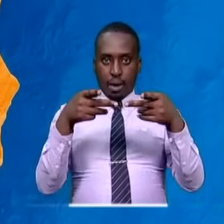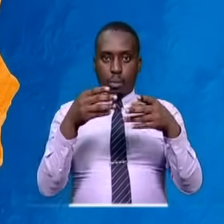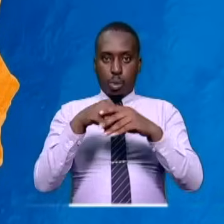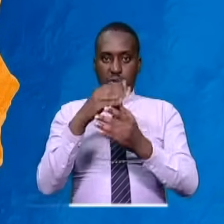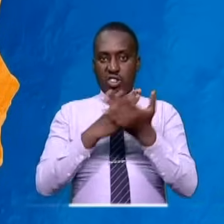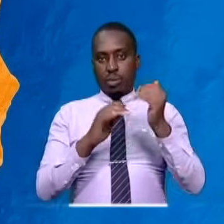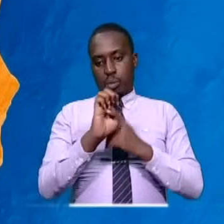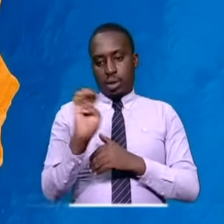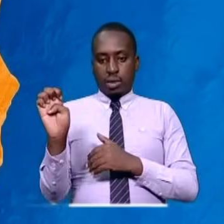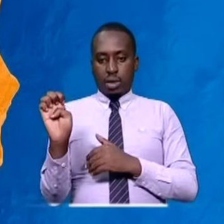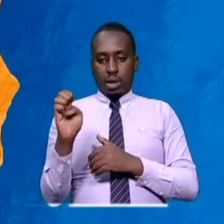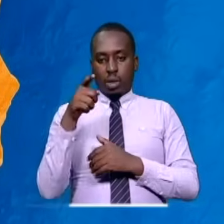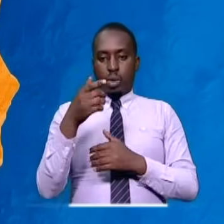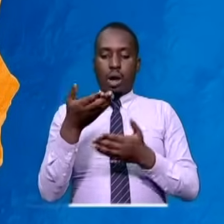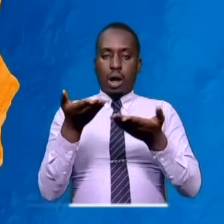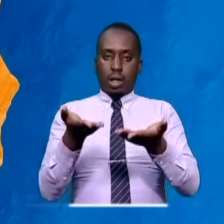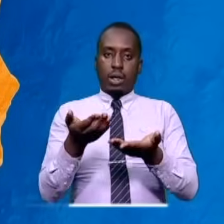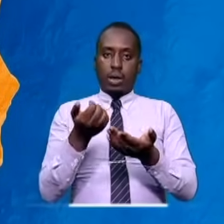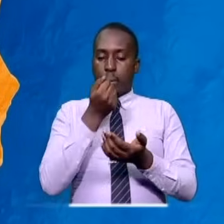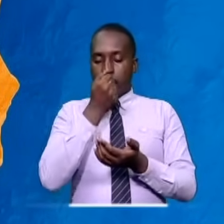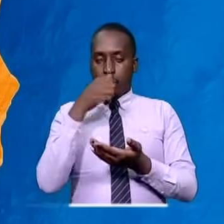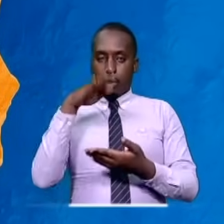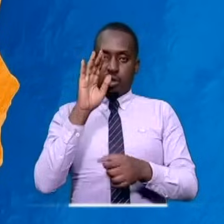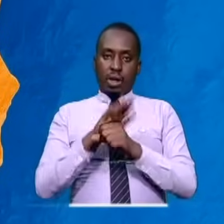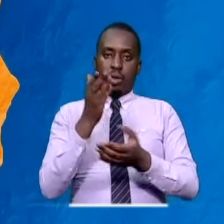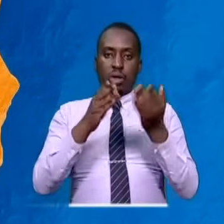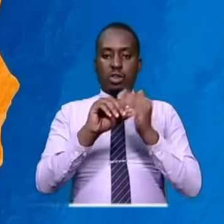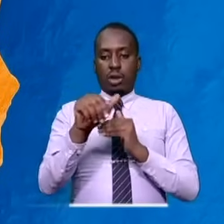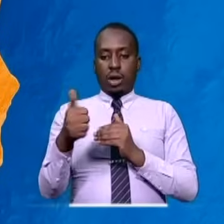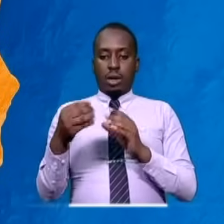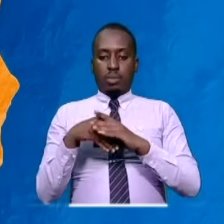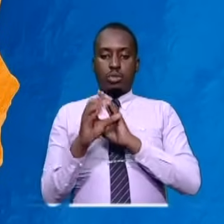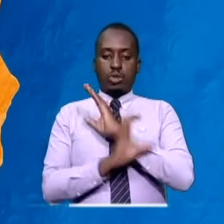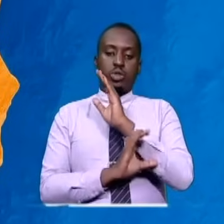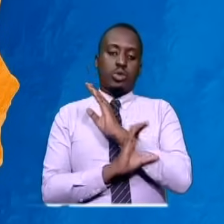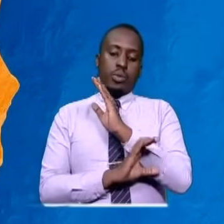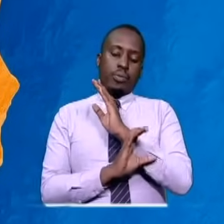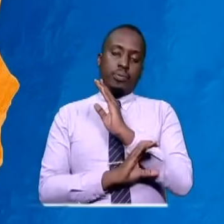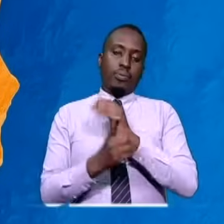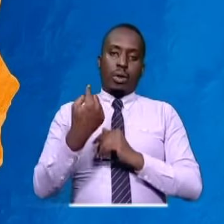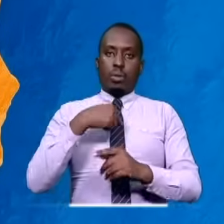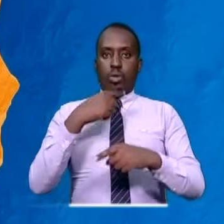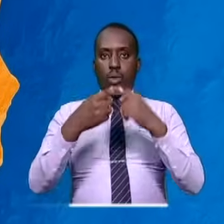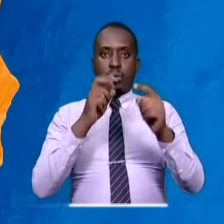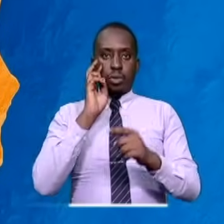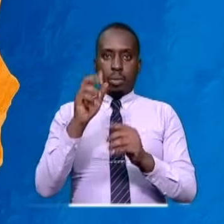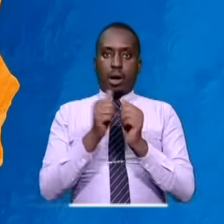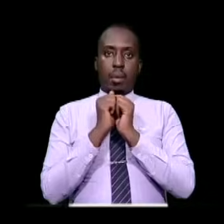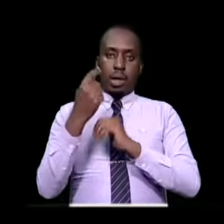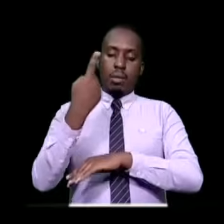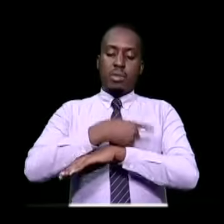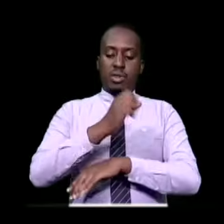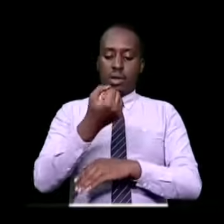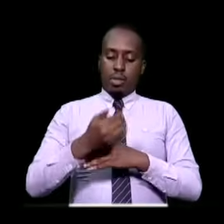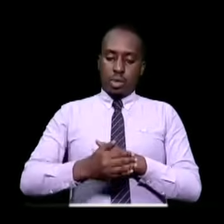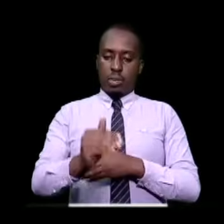mu burasirazuba ariho hari igipimo cyo hejuru ugereranije n'ahandi mu gihugu. Reka tukomeze turebera hamwe iminsi itanu iri